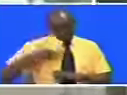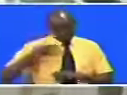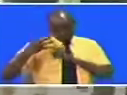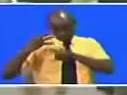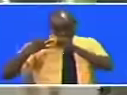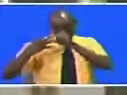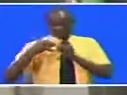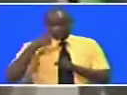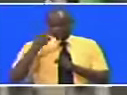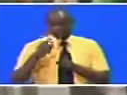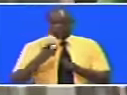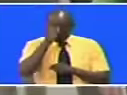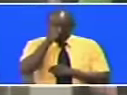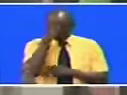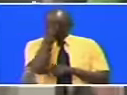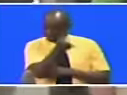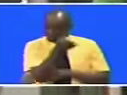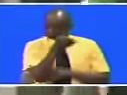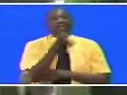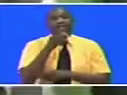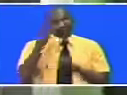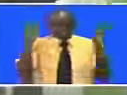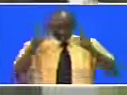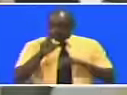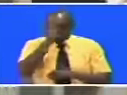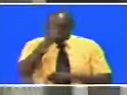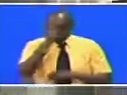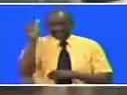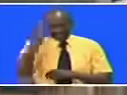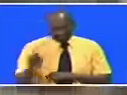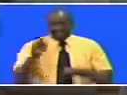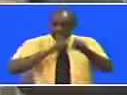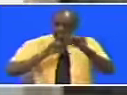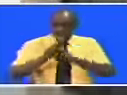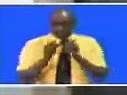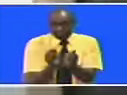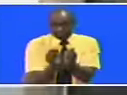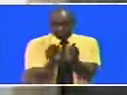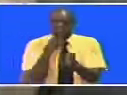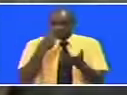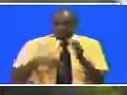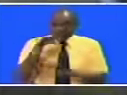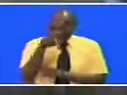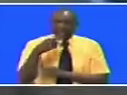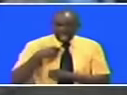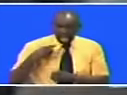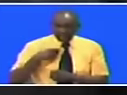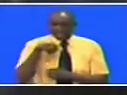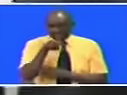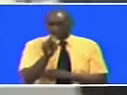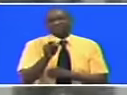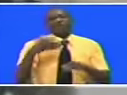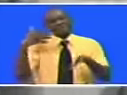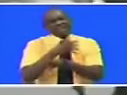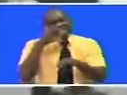Mele, walifikishwa na maafisa wa uchunguzi wa Interpol katika taifa la Italia, taifa ambalo wanatumiwa na madai ya ubadhirifu wa